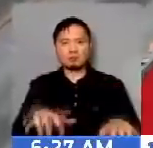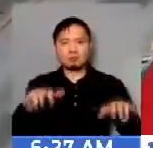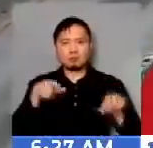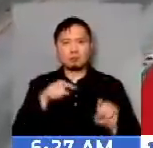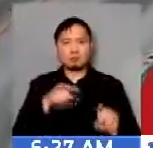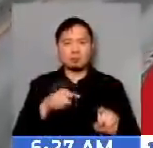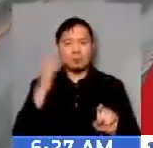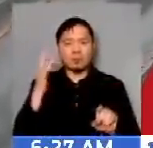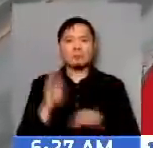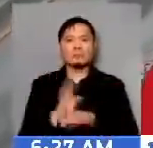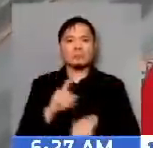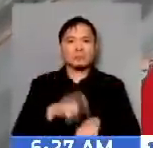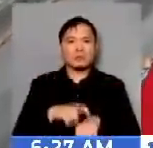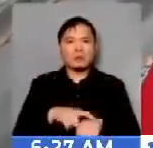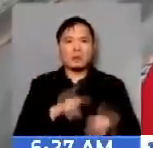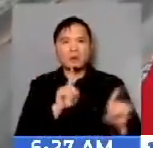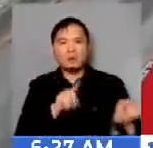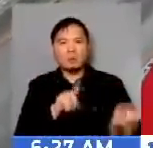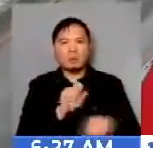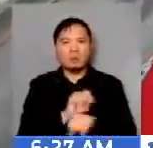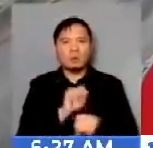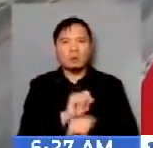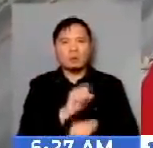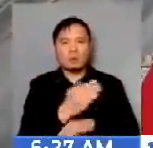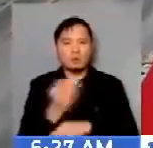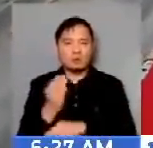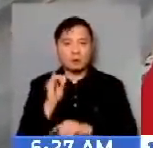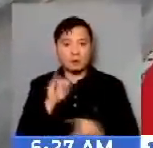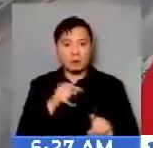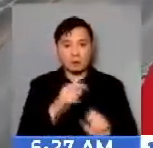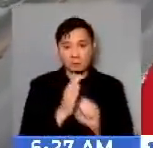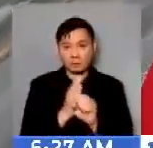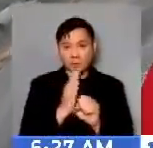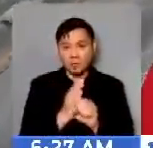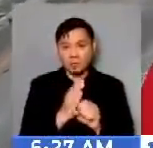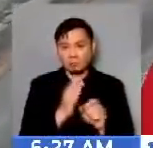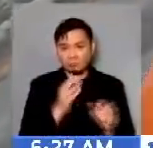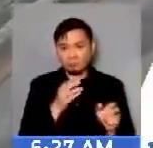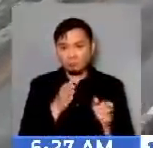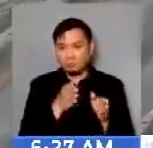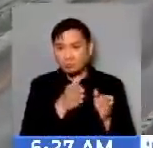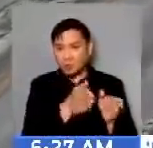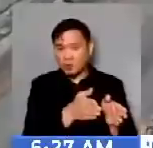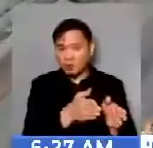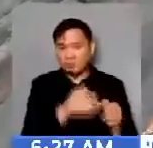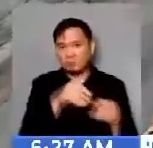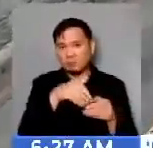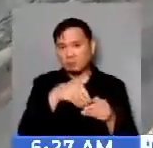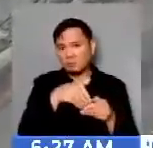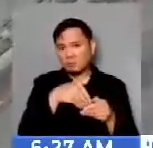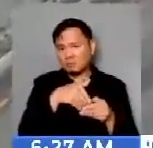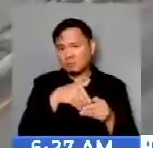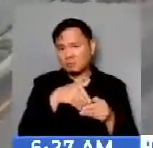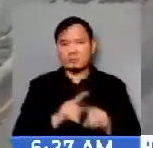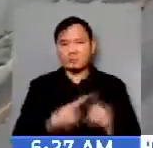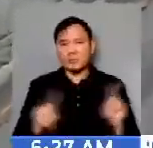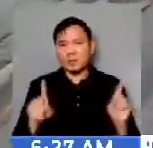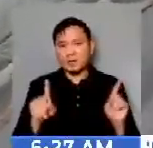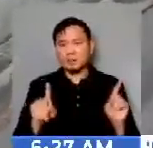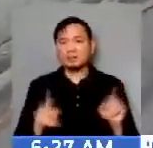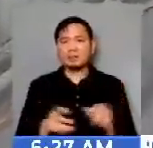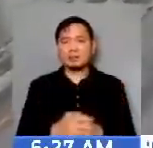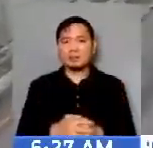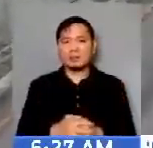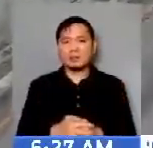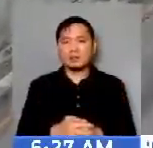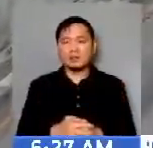mga sasakyan. Yung bus lane naman natin, maluwag, pero ang ano naman dyan, ang trade-off naman dyan, kailangan yung pumila dito sa